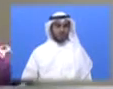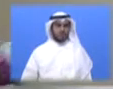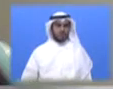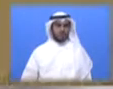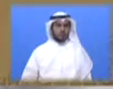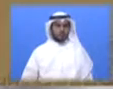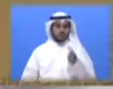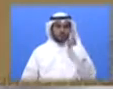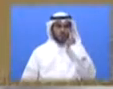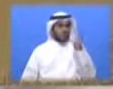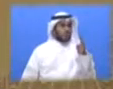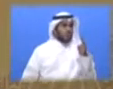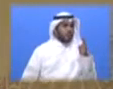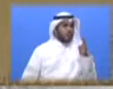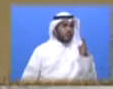نتيجة